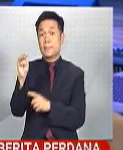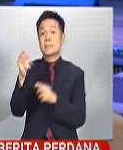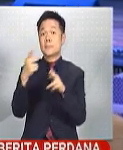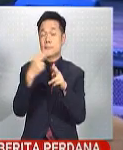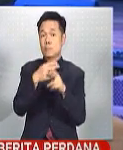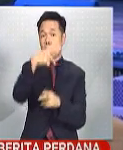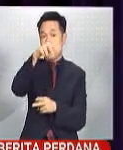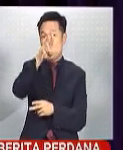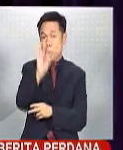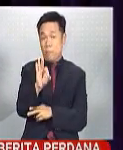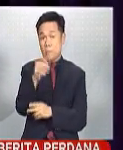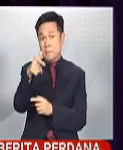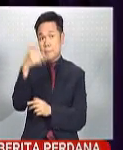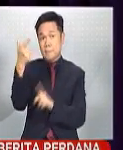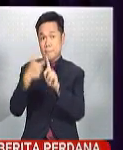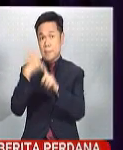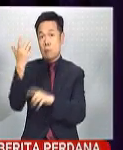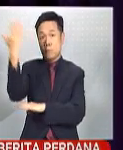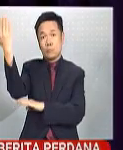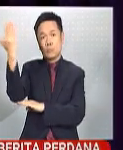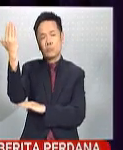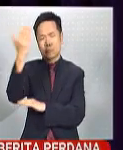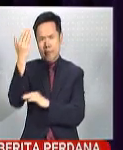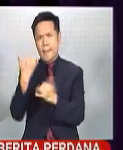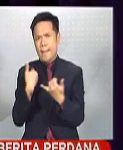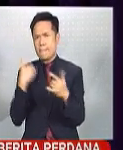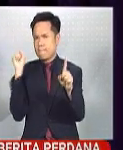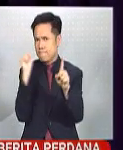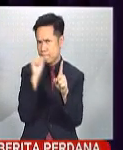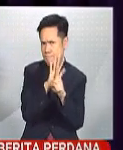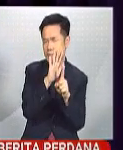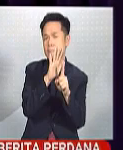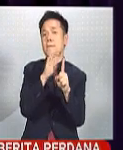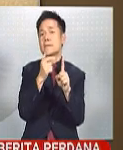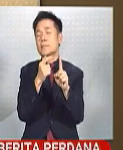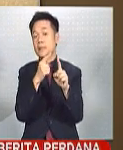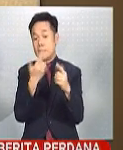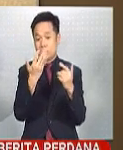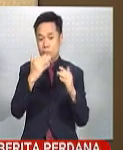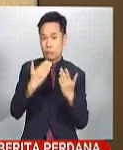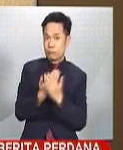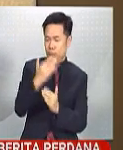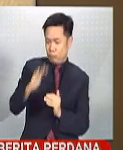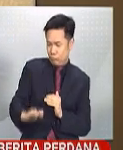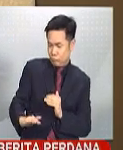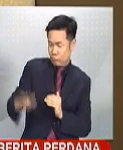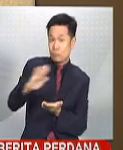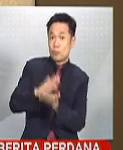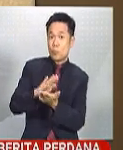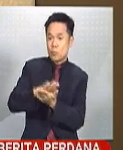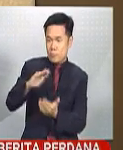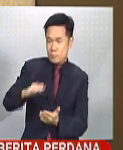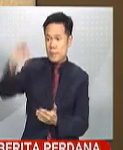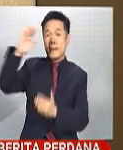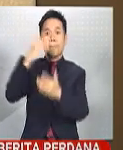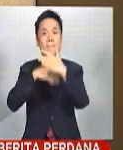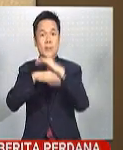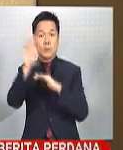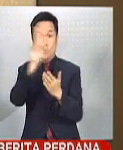Profesor Dr. Mat Roslan Hashim, ia memberi impak kepada pelajar dari alam persekolahan ke peringkat pengajian tinggi.